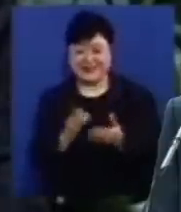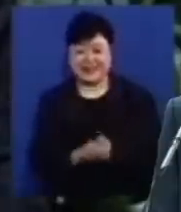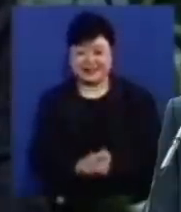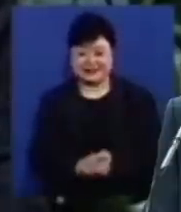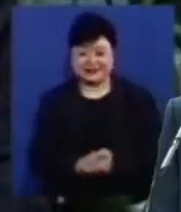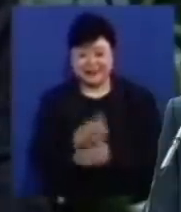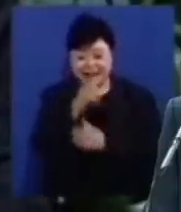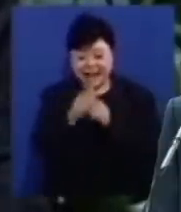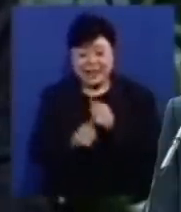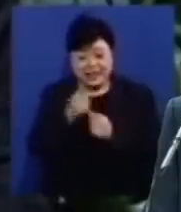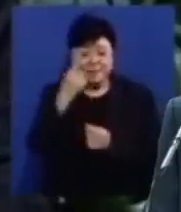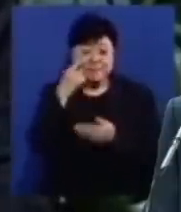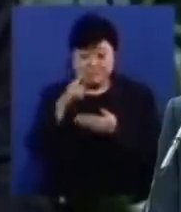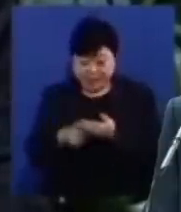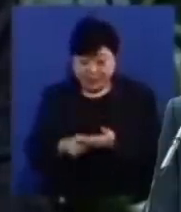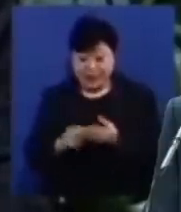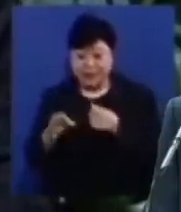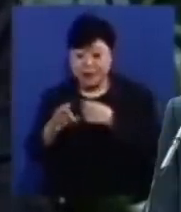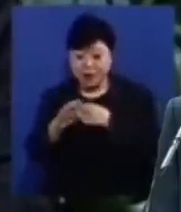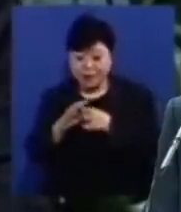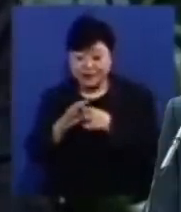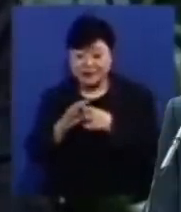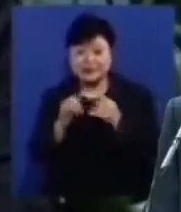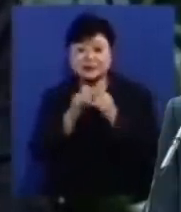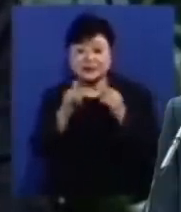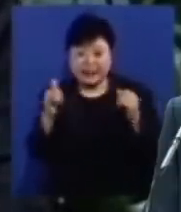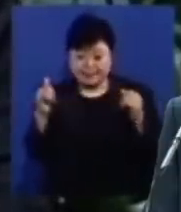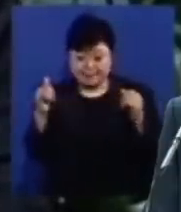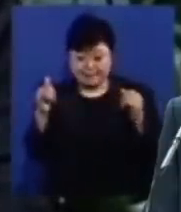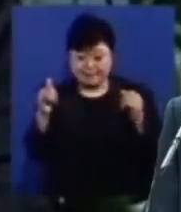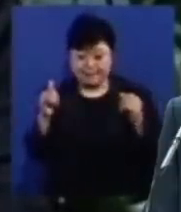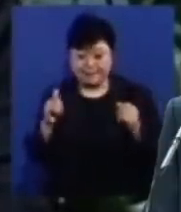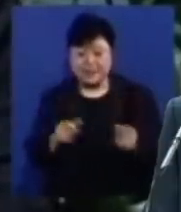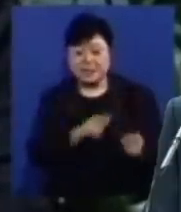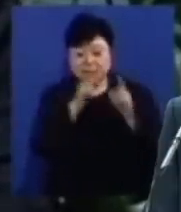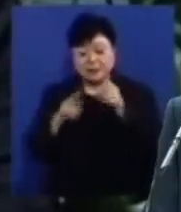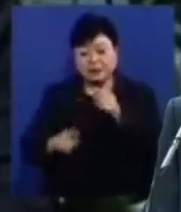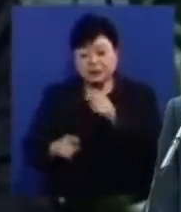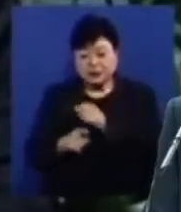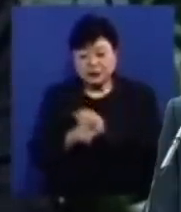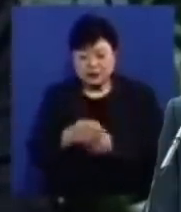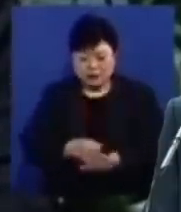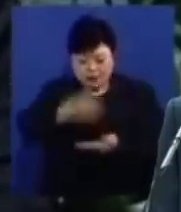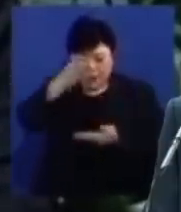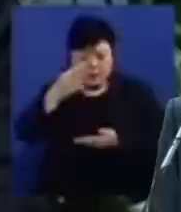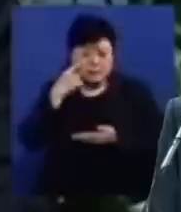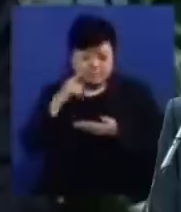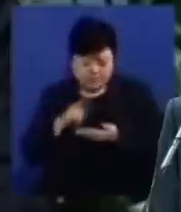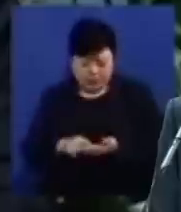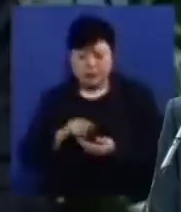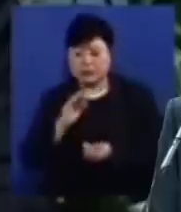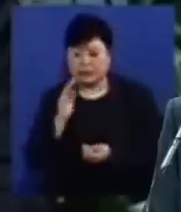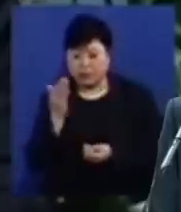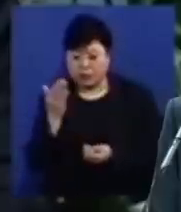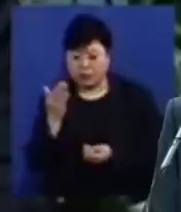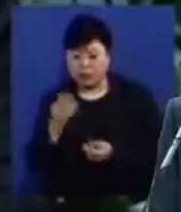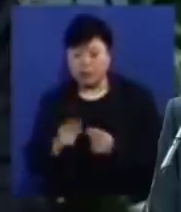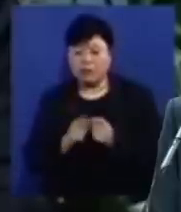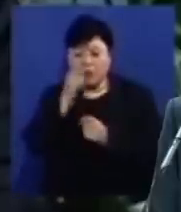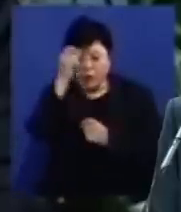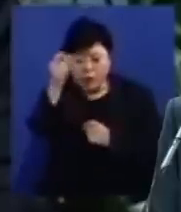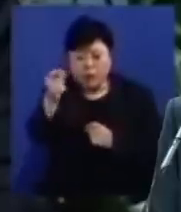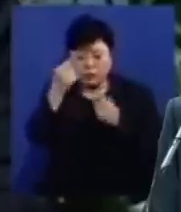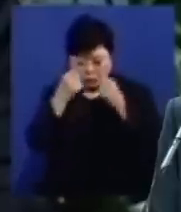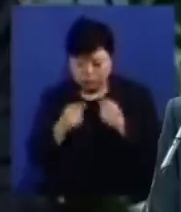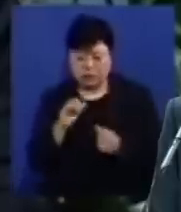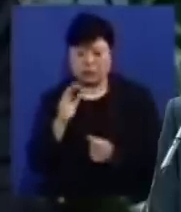왜냐하면 하나님을 발견하면 인생이 삶의 의미와 가치를 발견하게 되고 영원히